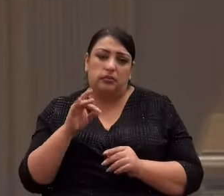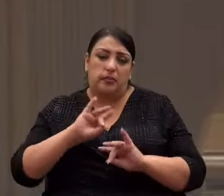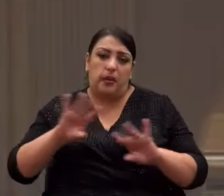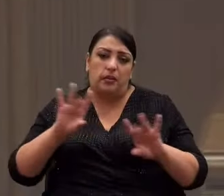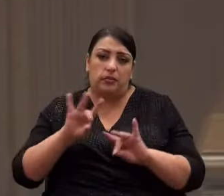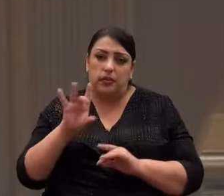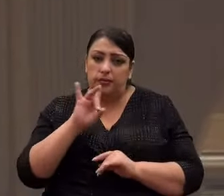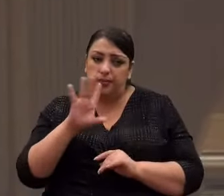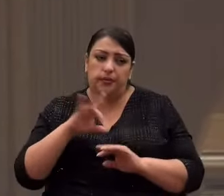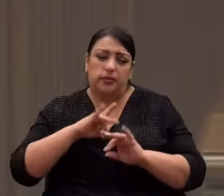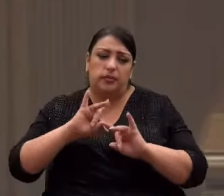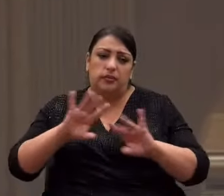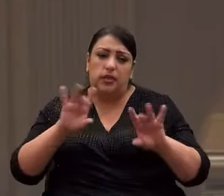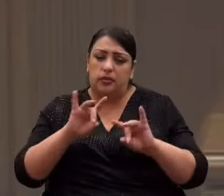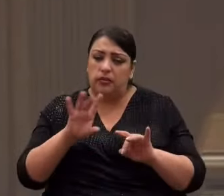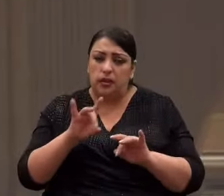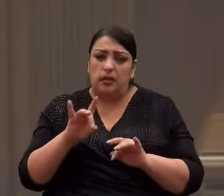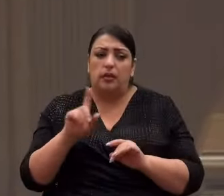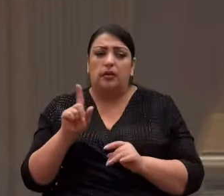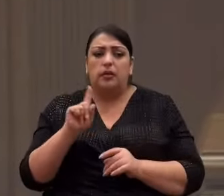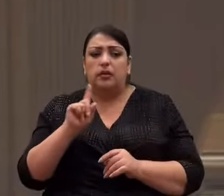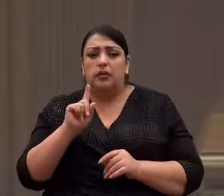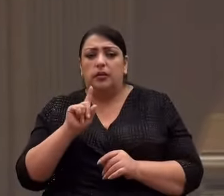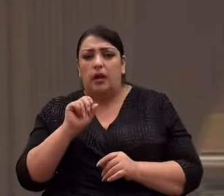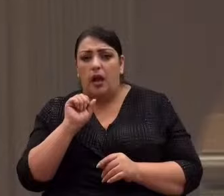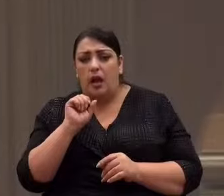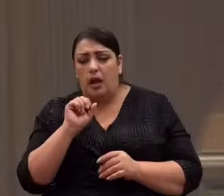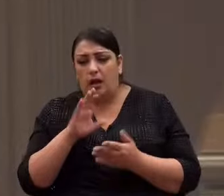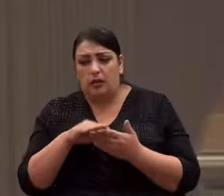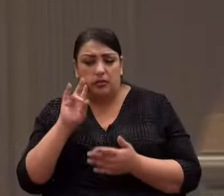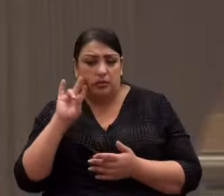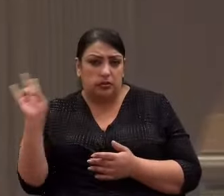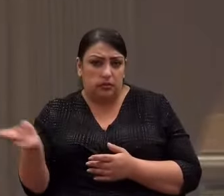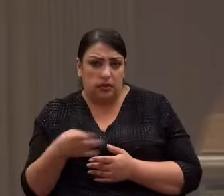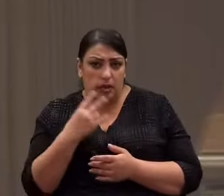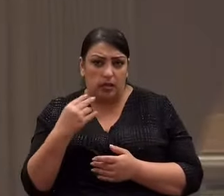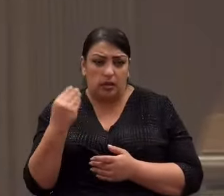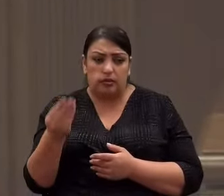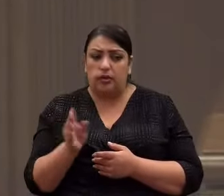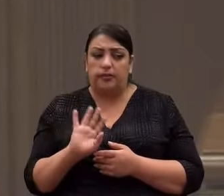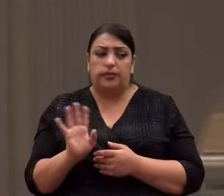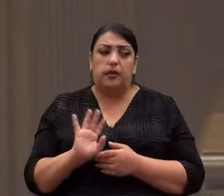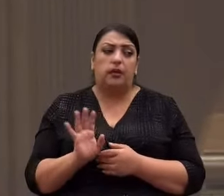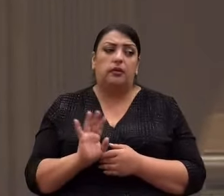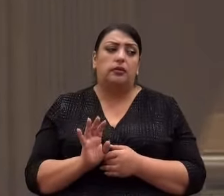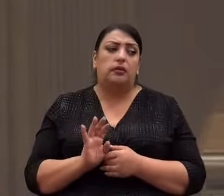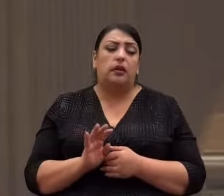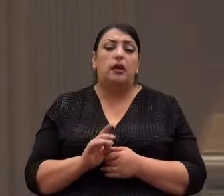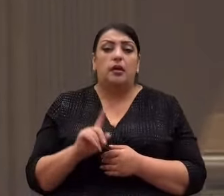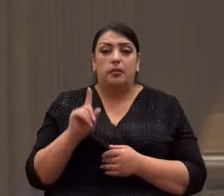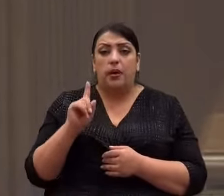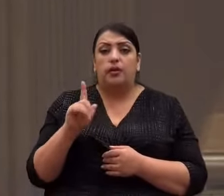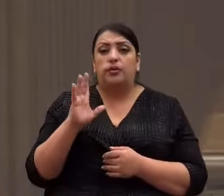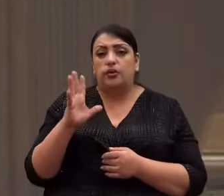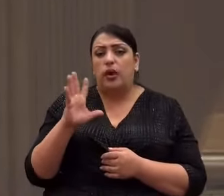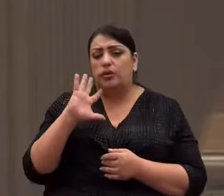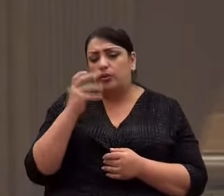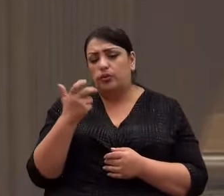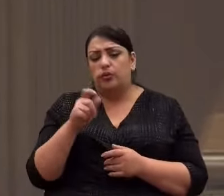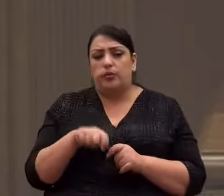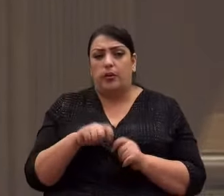չենք հանրայնացնում, այդ մասին հաղորդագրություն չենք տարածում, բայց հավատացեք, լուրջ բացահայտումներ